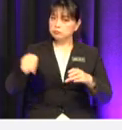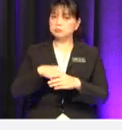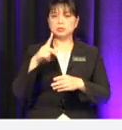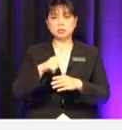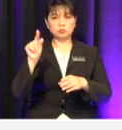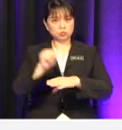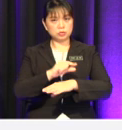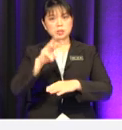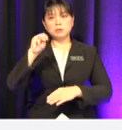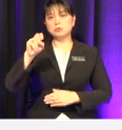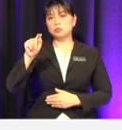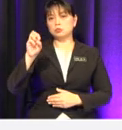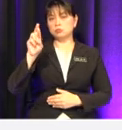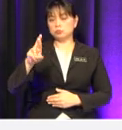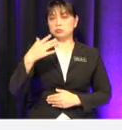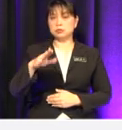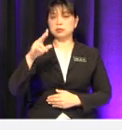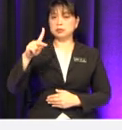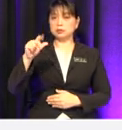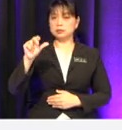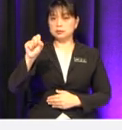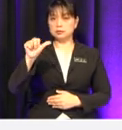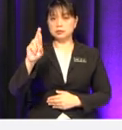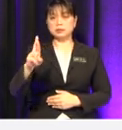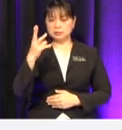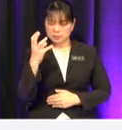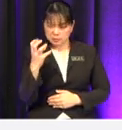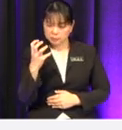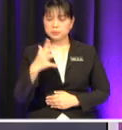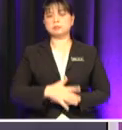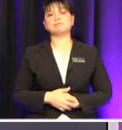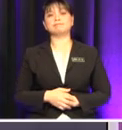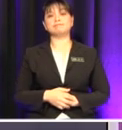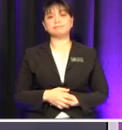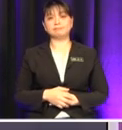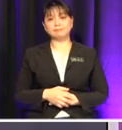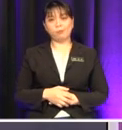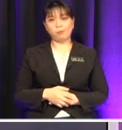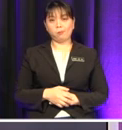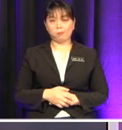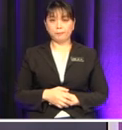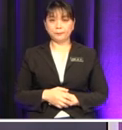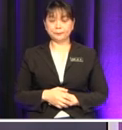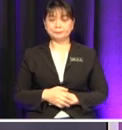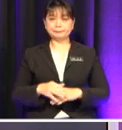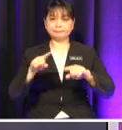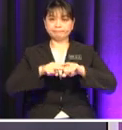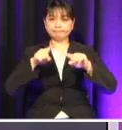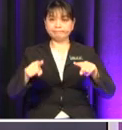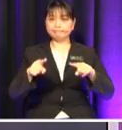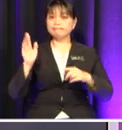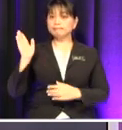ini adalah penggunaan motto kasai tapi yang ini pula